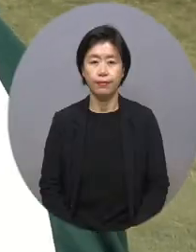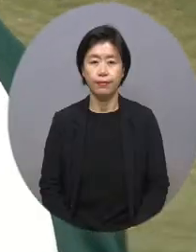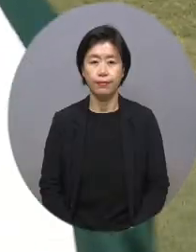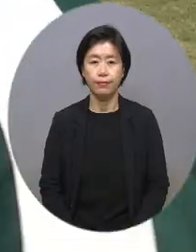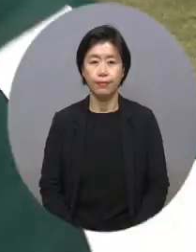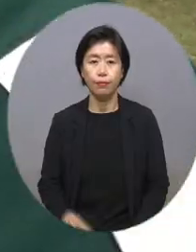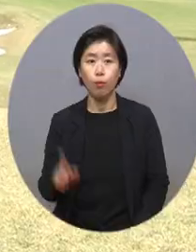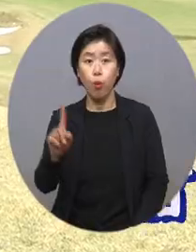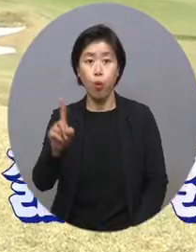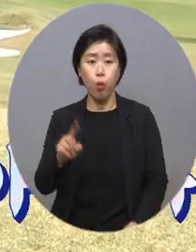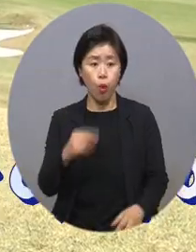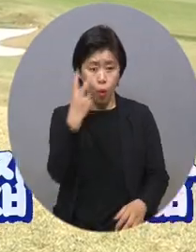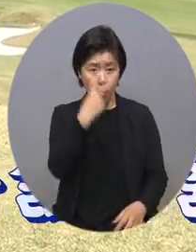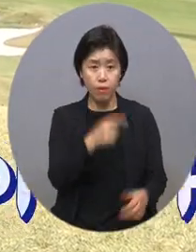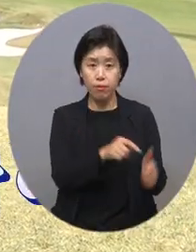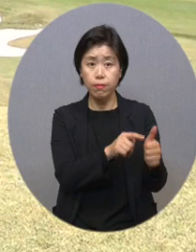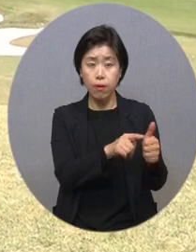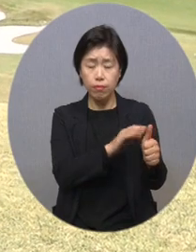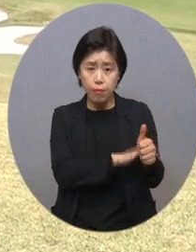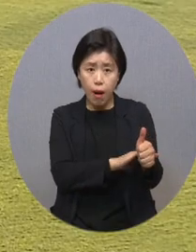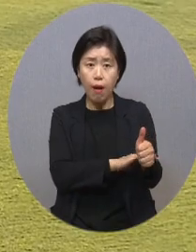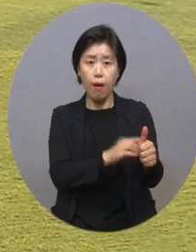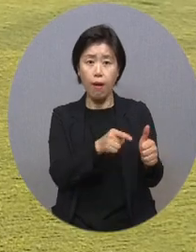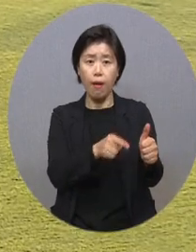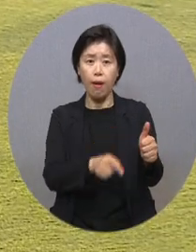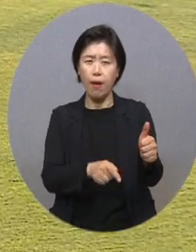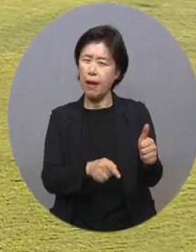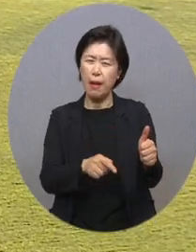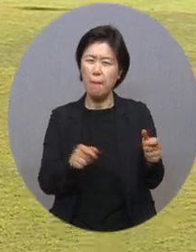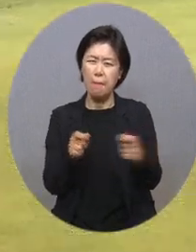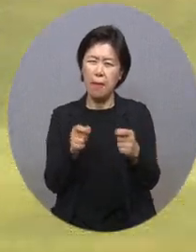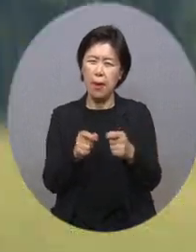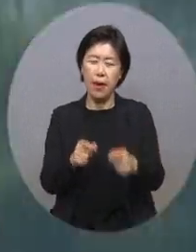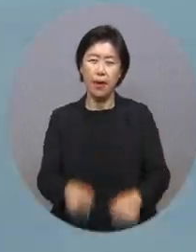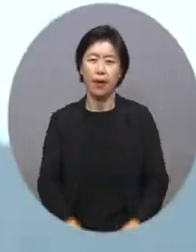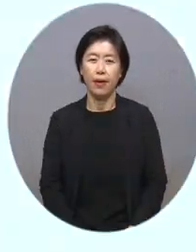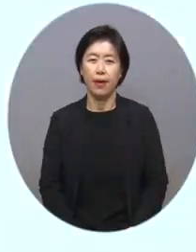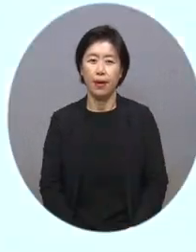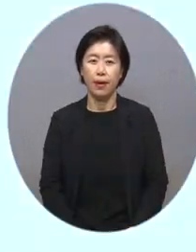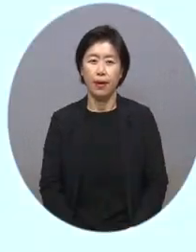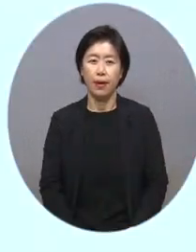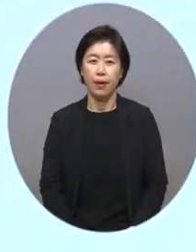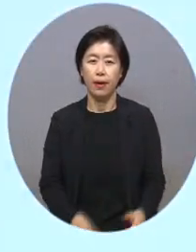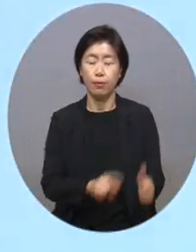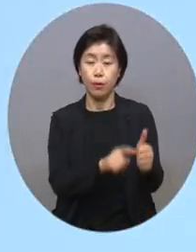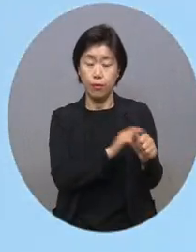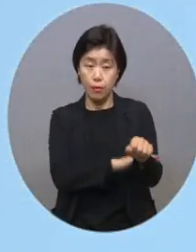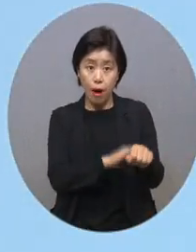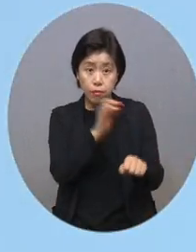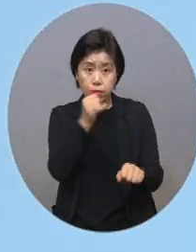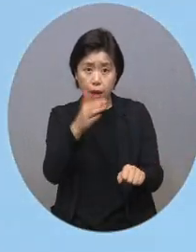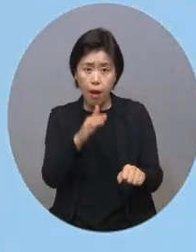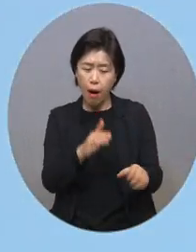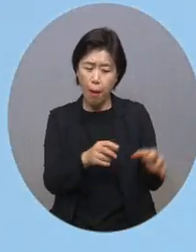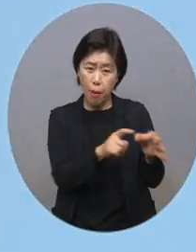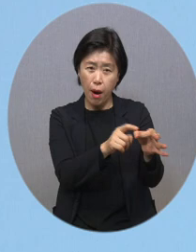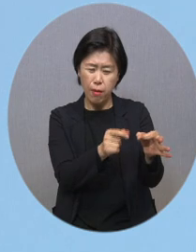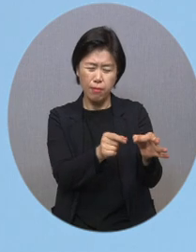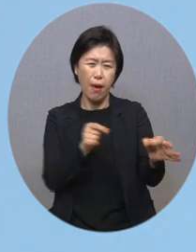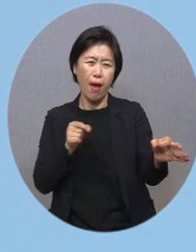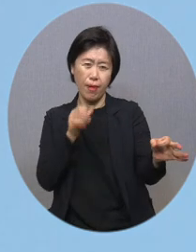뭐야 왜 갈리자 잘 쳐 어 짧어 뭐야 왜 갈리자 잘 쳐 어 짧어